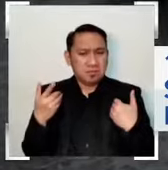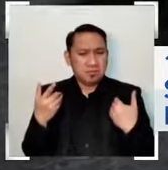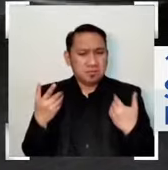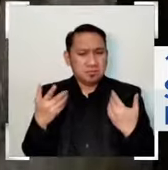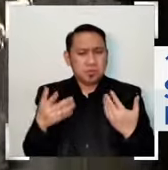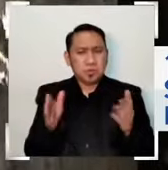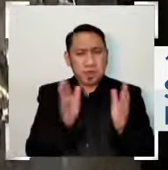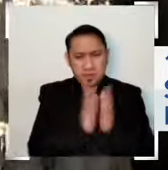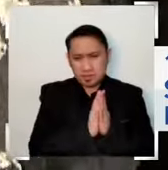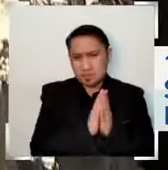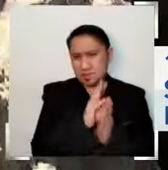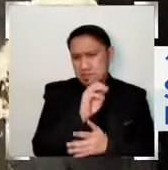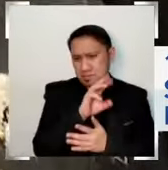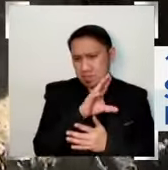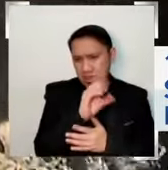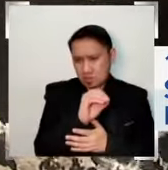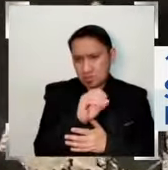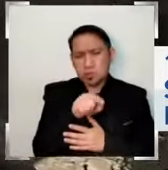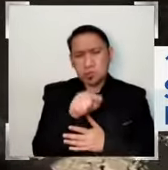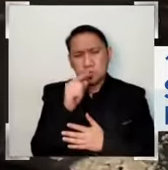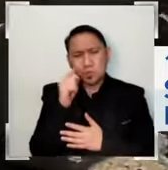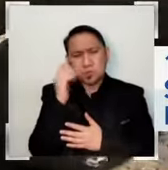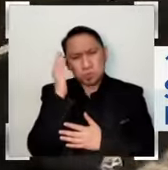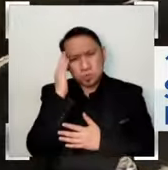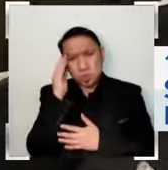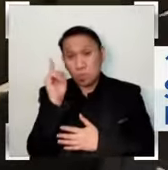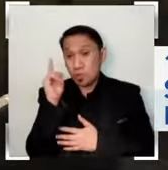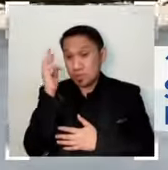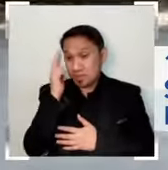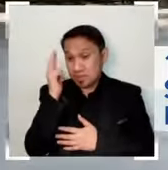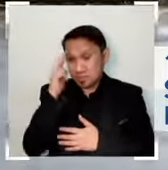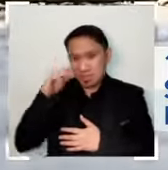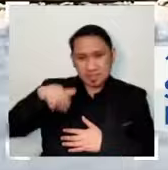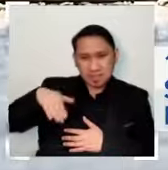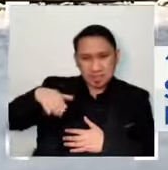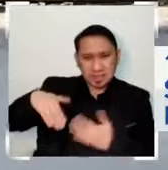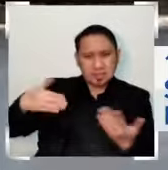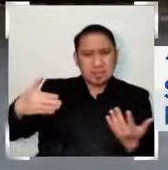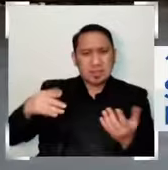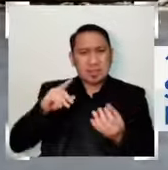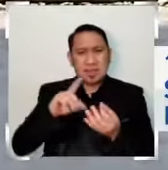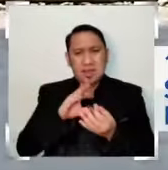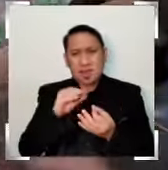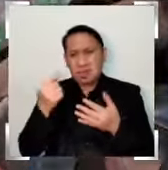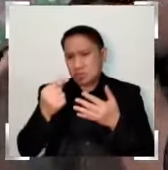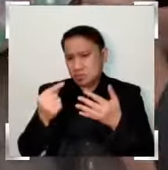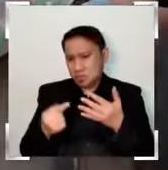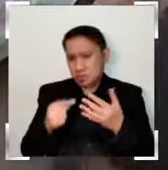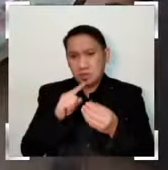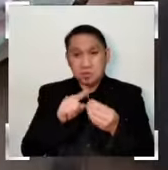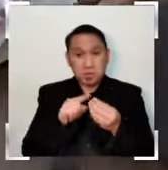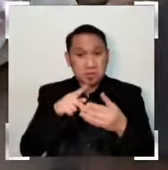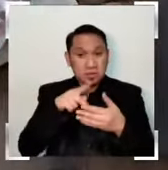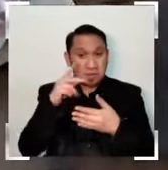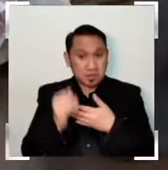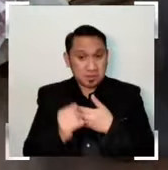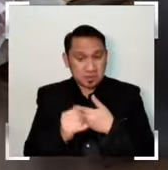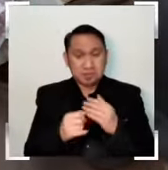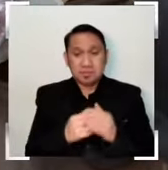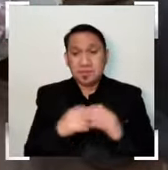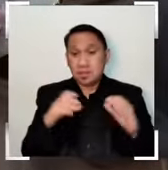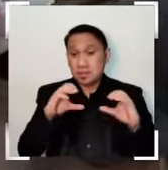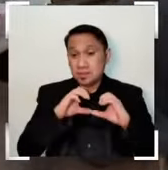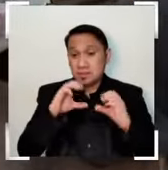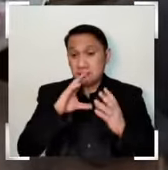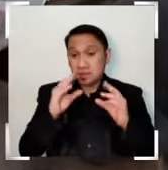sinabi nitong inaalam pa raw nila ang sanhi ng delay at iba pang detalye tungkol sa kanilang proyekto. Para sa GMA Integrated